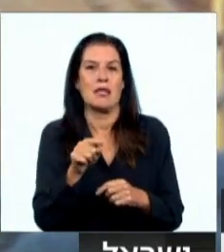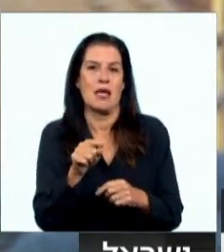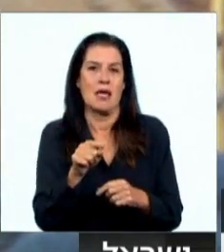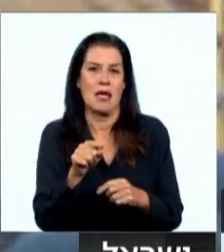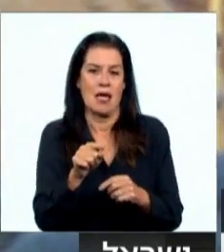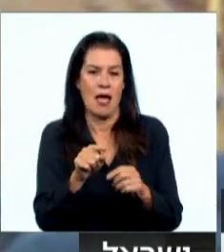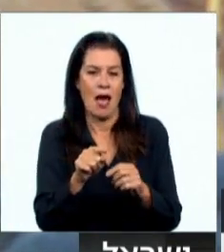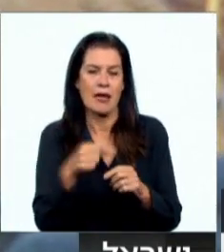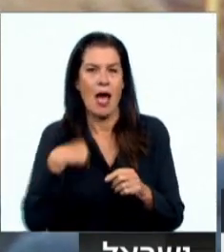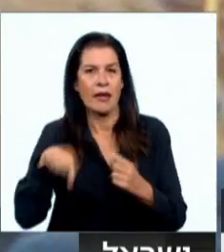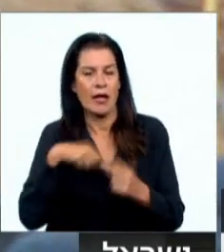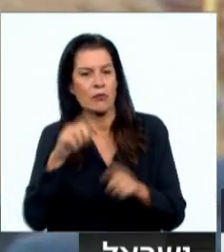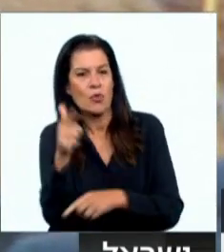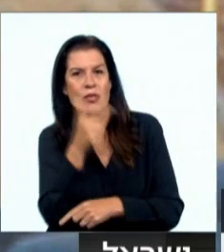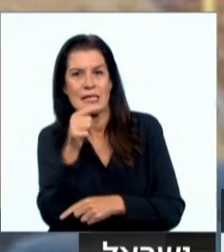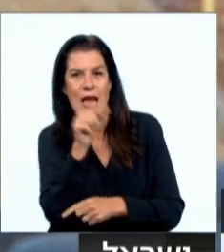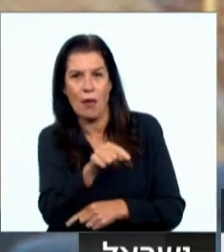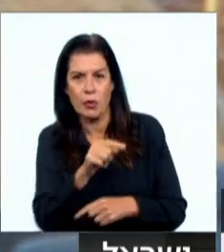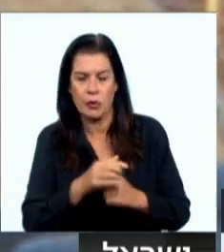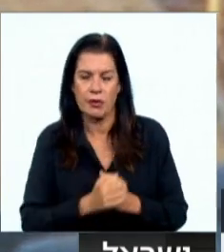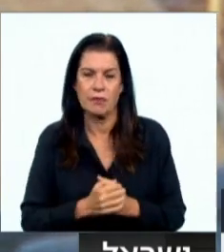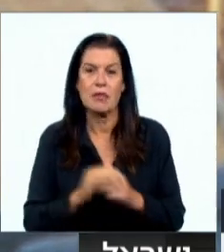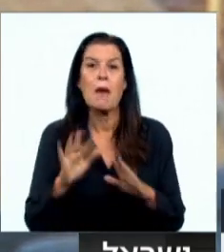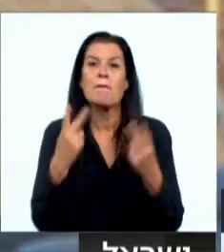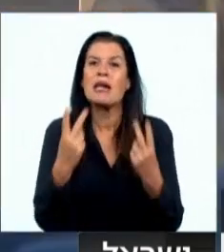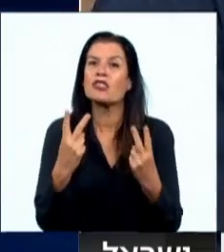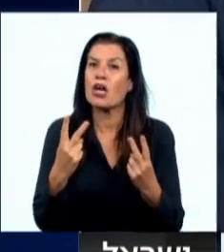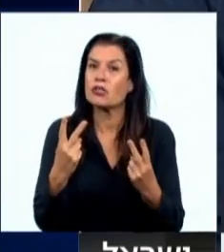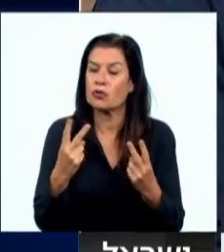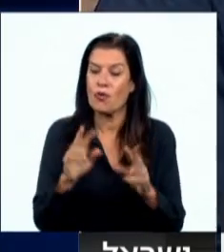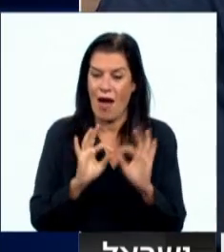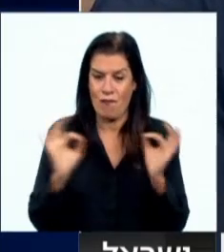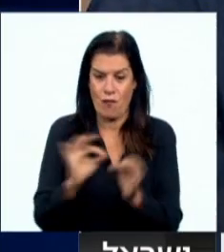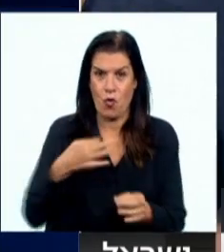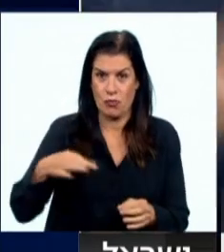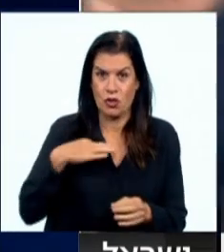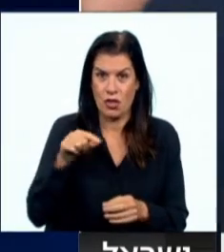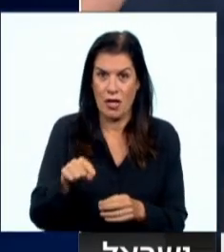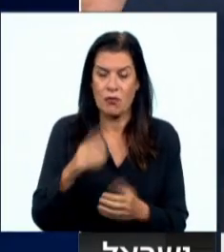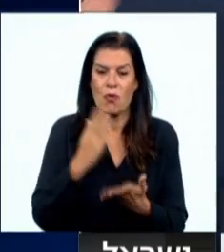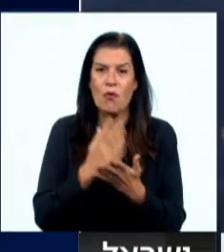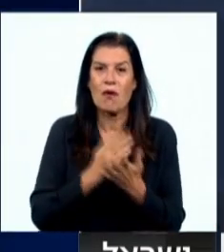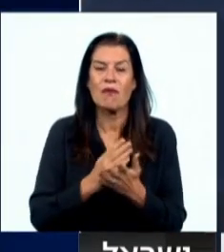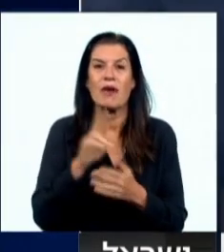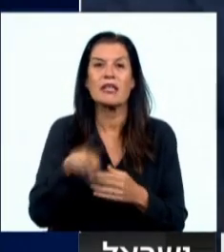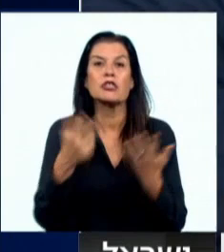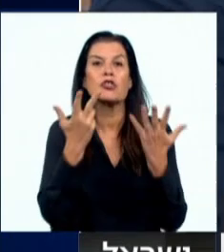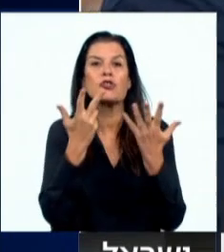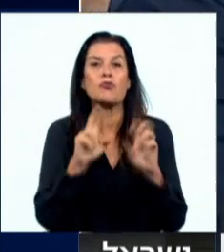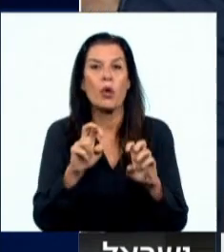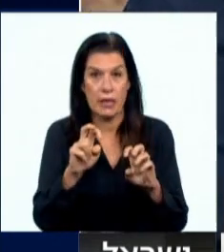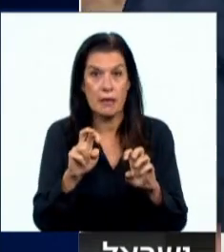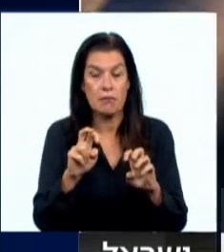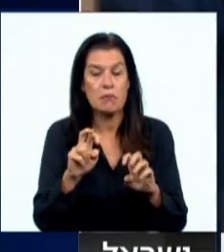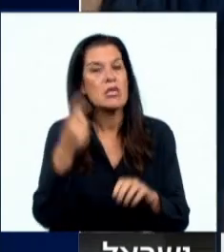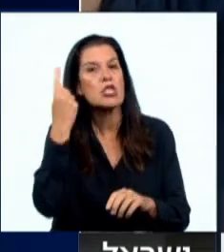של הפורום, נכון לרגע זה אנחנו מיפינו 80 יוזמות, 80 יוזמות תיעוד, זה מתיעוד של אומנות דרך הצד